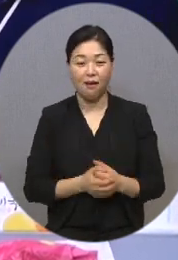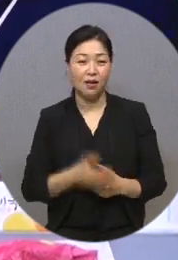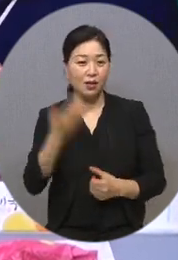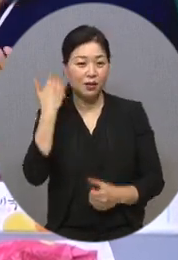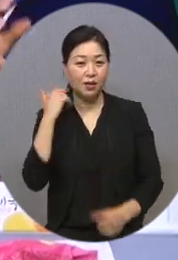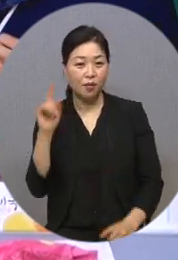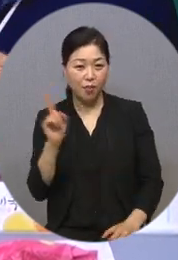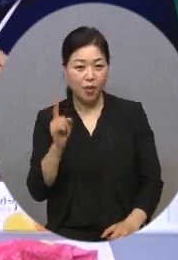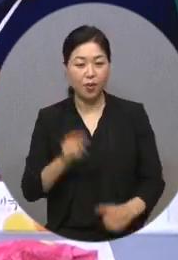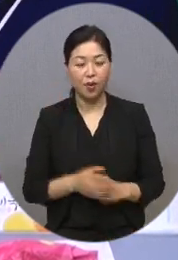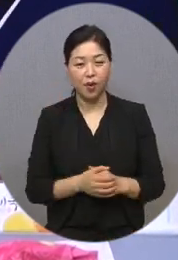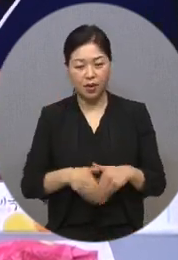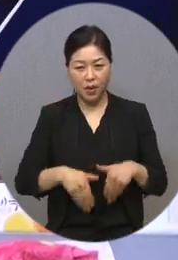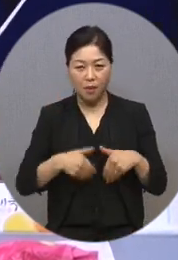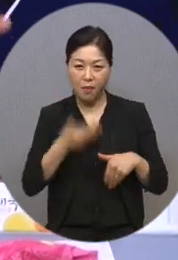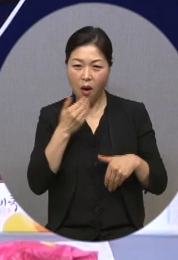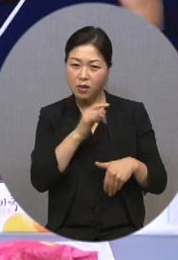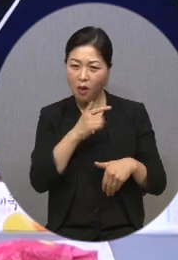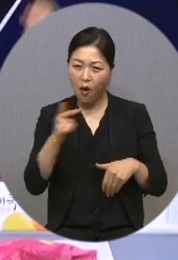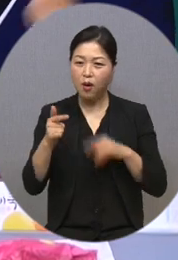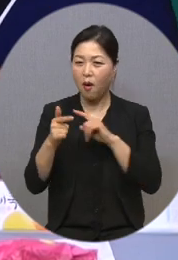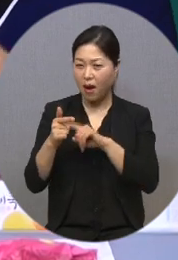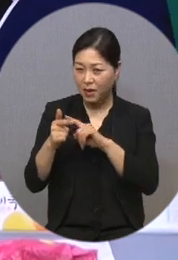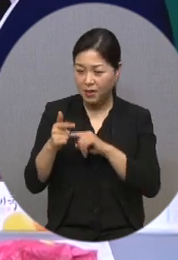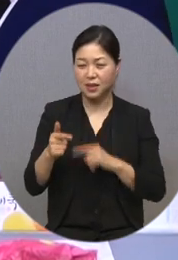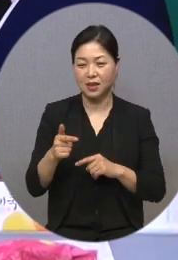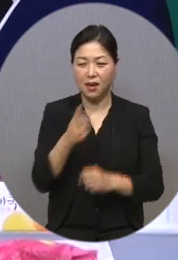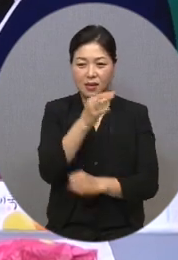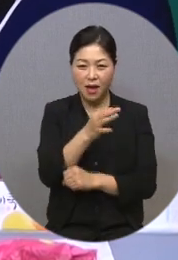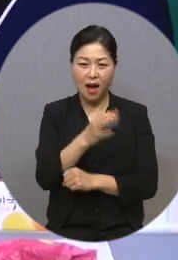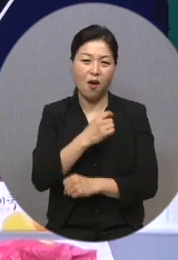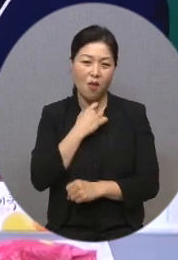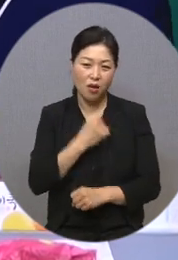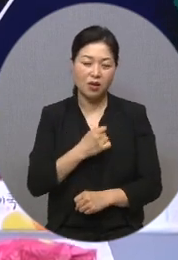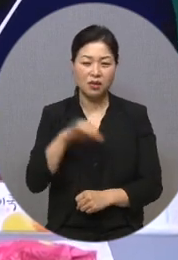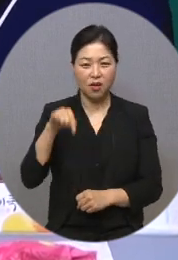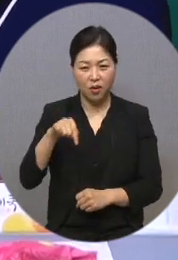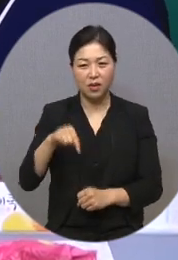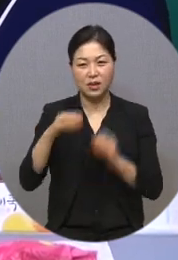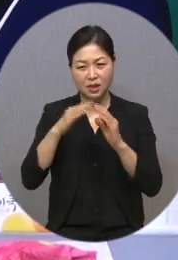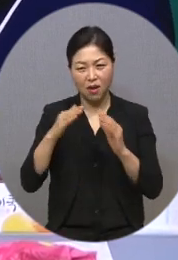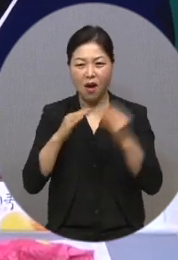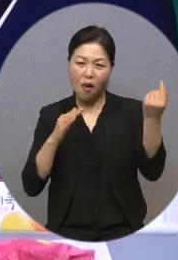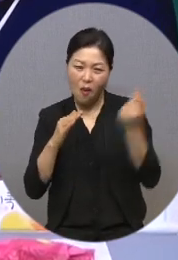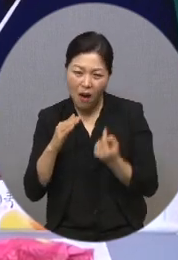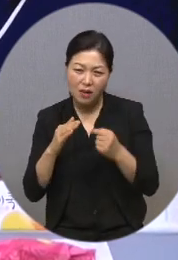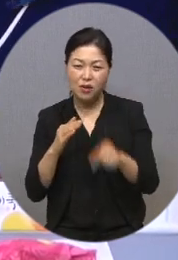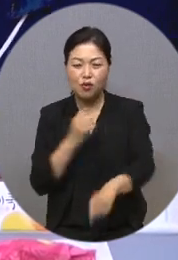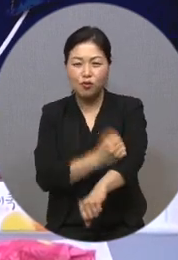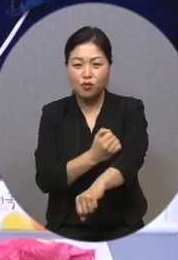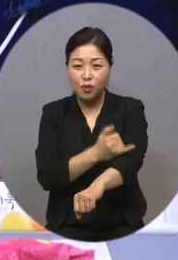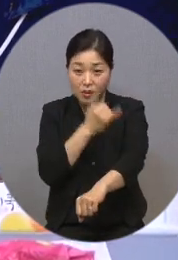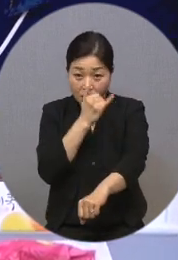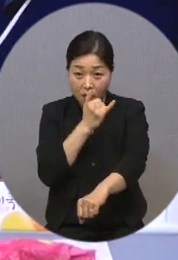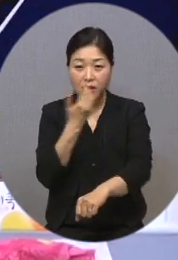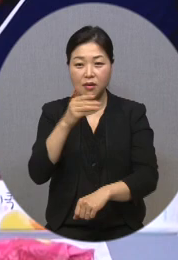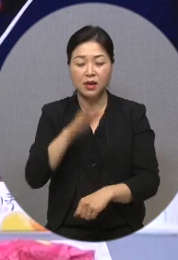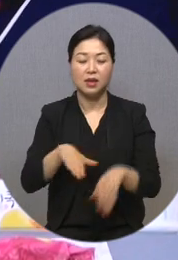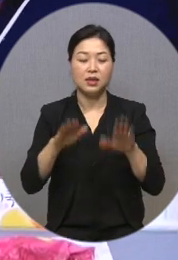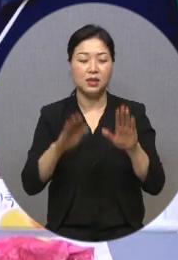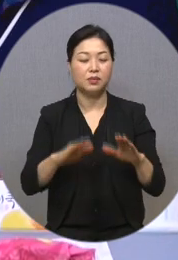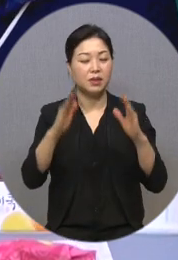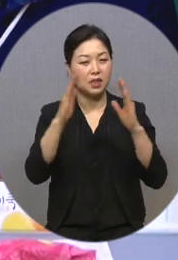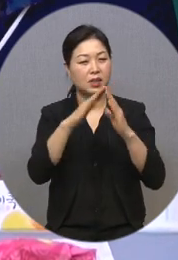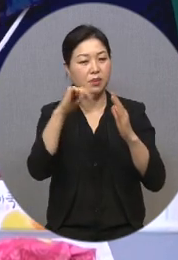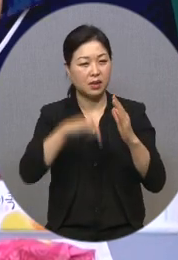예전에는 네. 이 남도의 먹거리를 사러 남도를 직접 찾아와서 그렇지. 우리가 하는 그런 수고가 있었다면 요즘은 집에서 내가